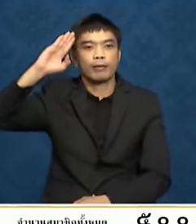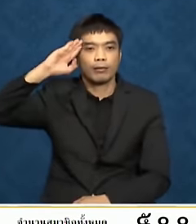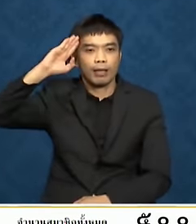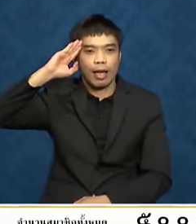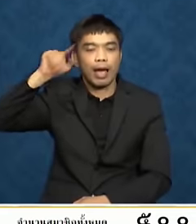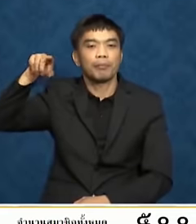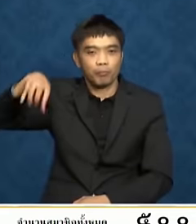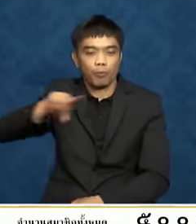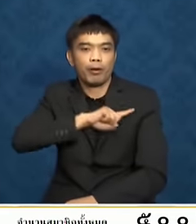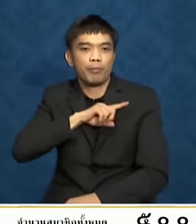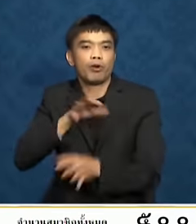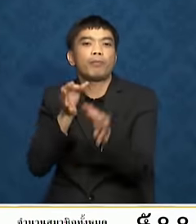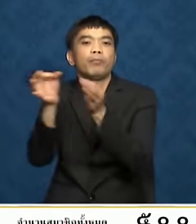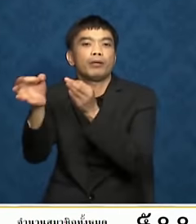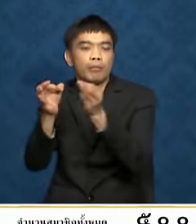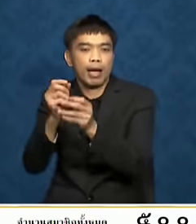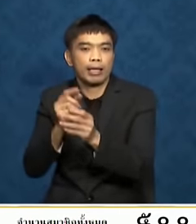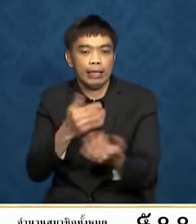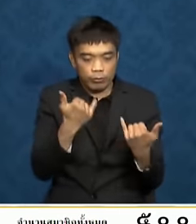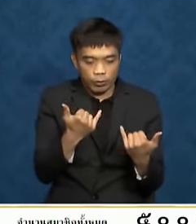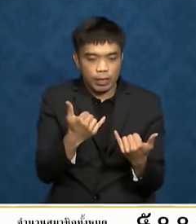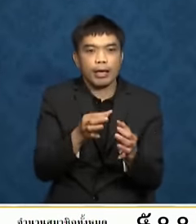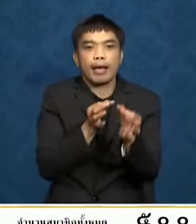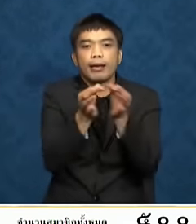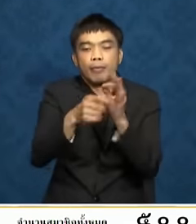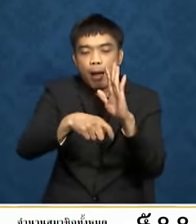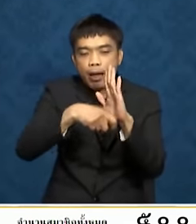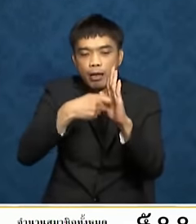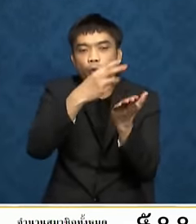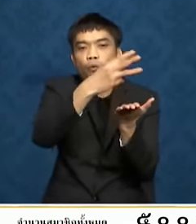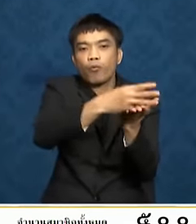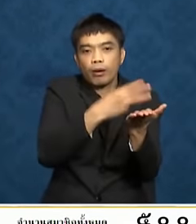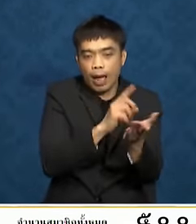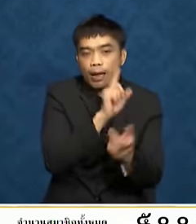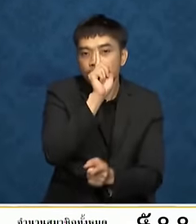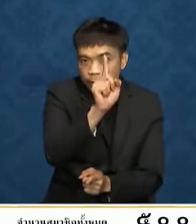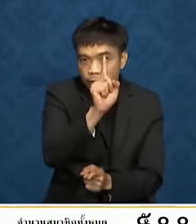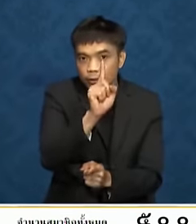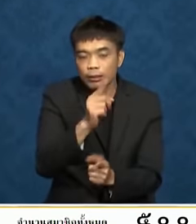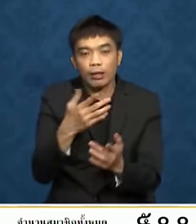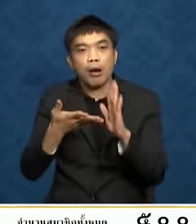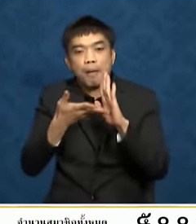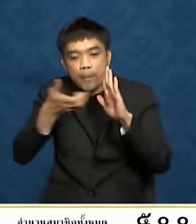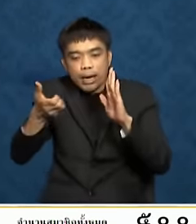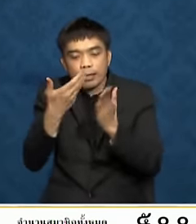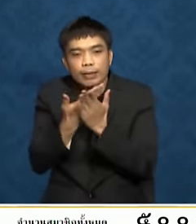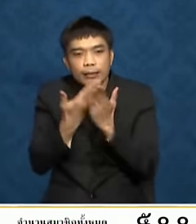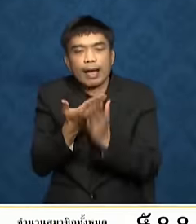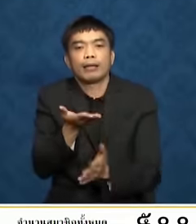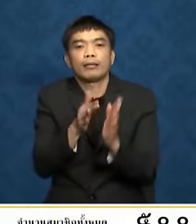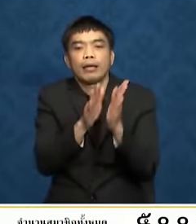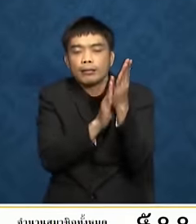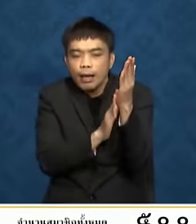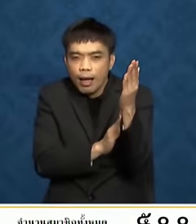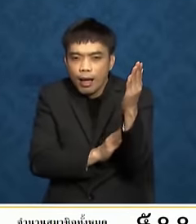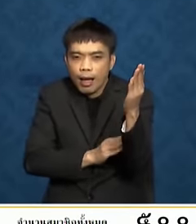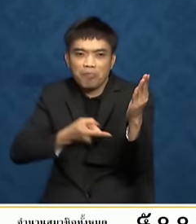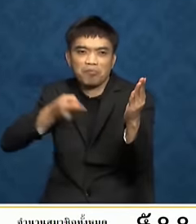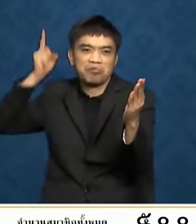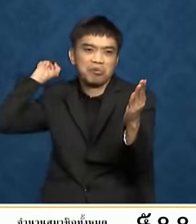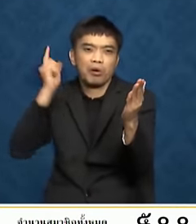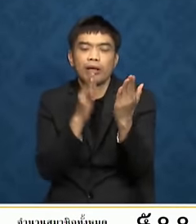เรื่องแรกเลยที่น่าจะเป็นวาระหนึเข้าได้ในหลักการวาระแรกท่านบอกว่าเบิกงบล่าช้ากองทัพเบิก